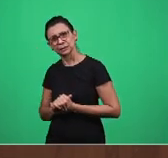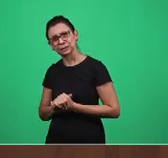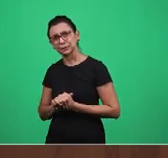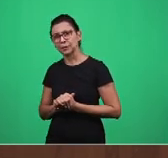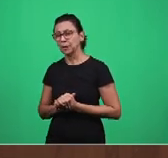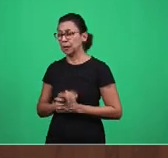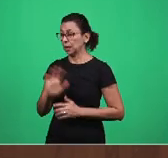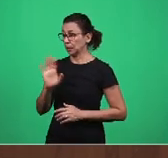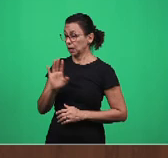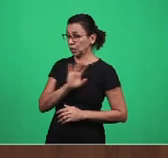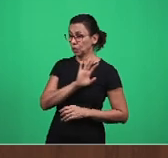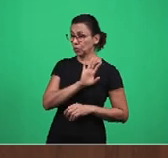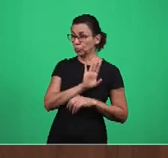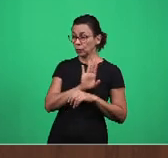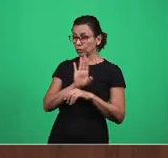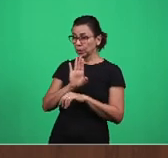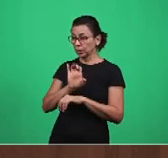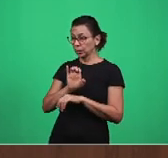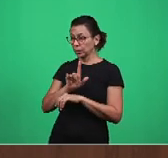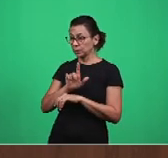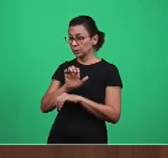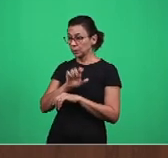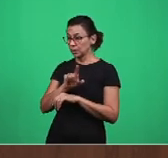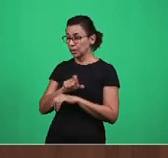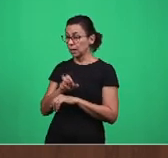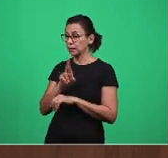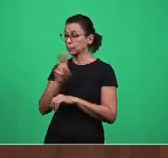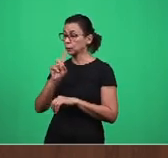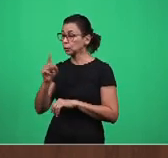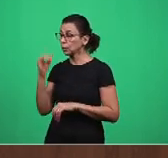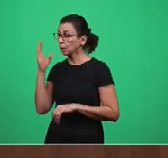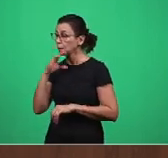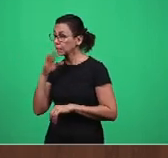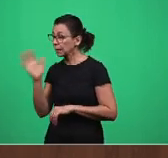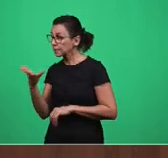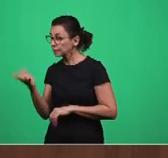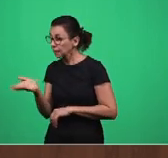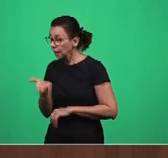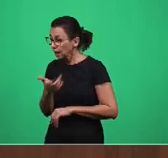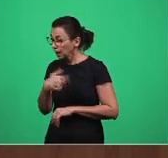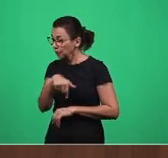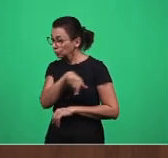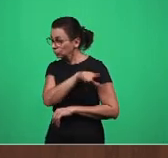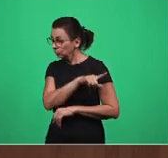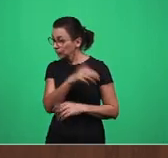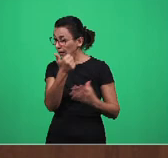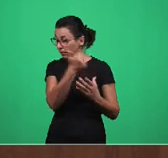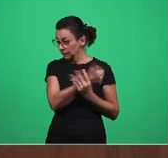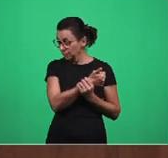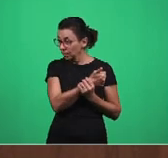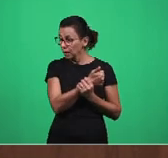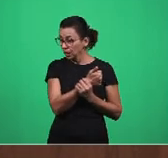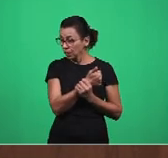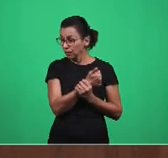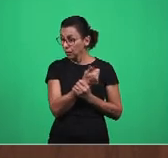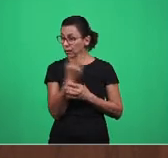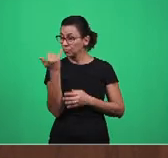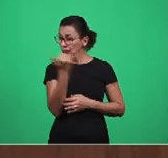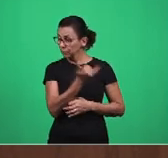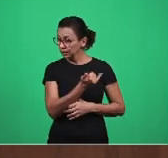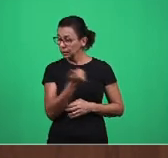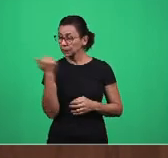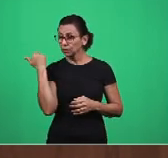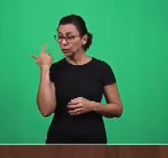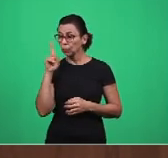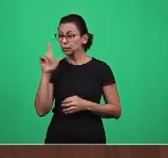qu'il était pressé de revenir vers son maître afin de raconter tout ce que s'est passé. La famille